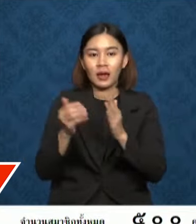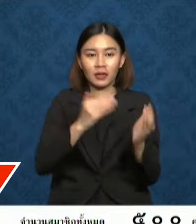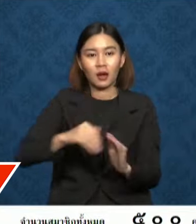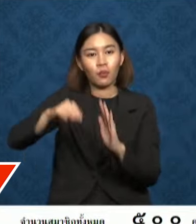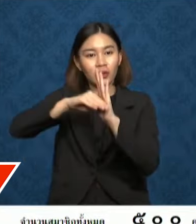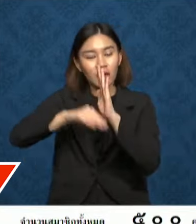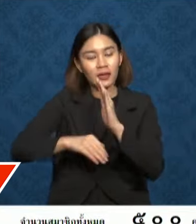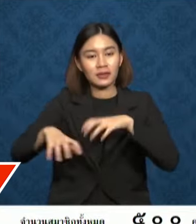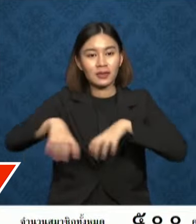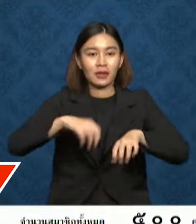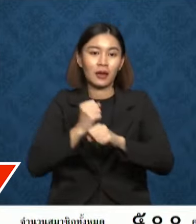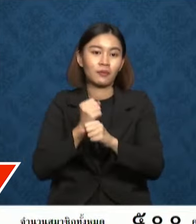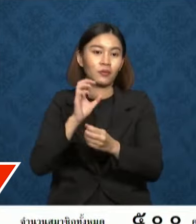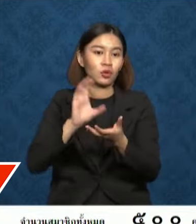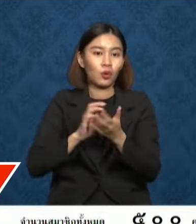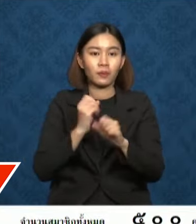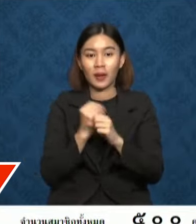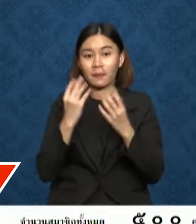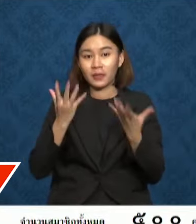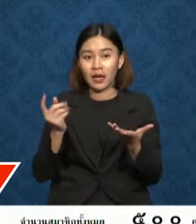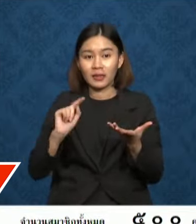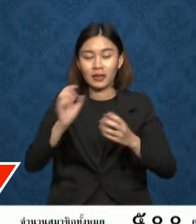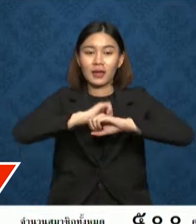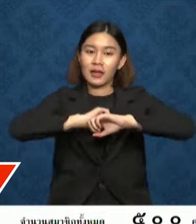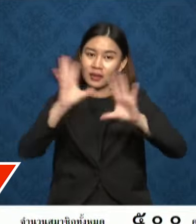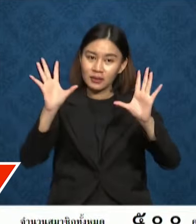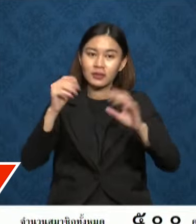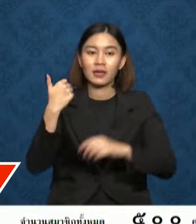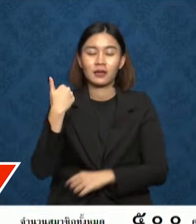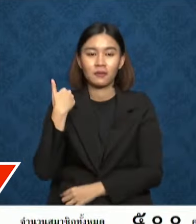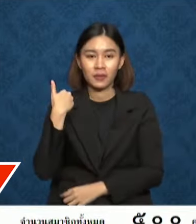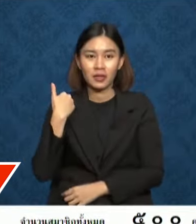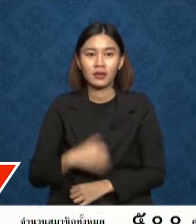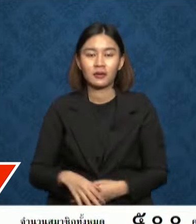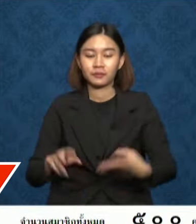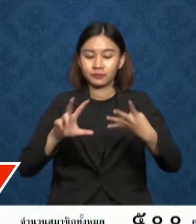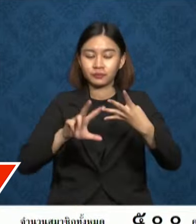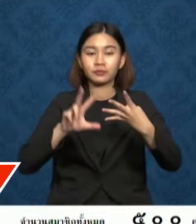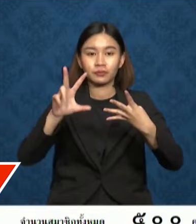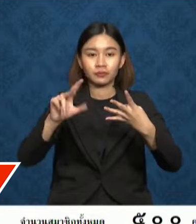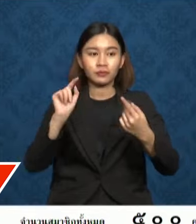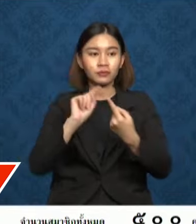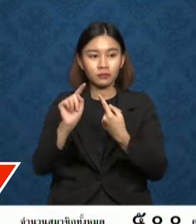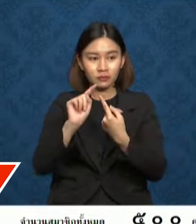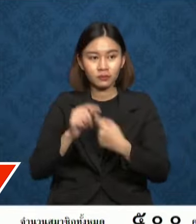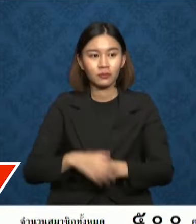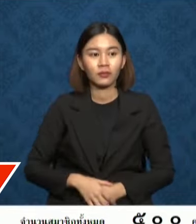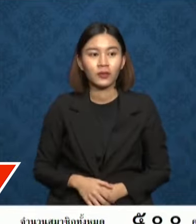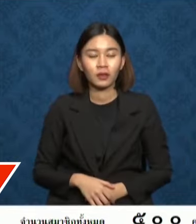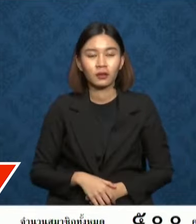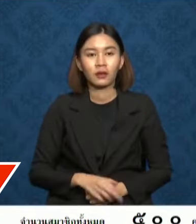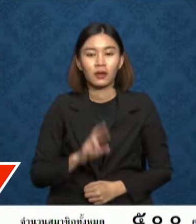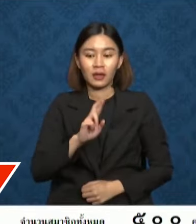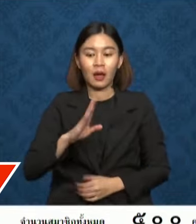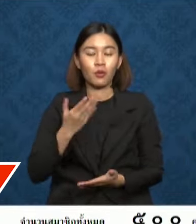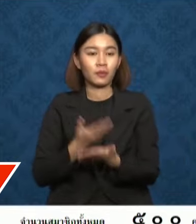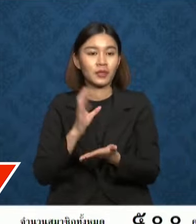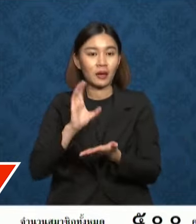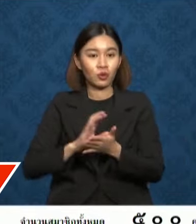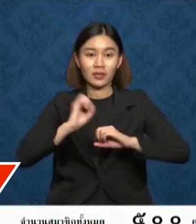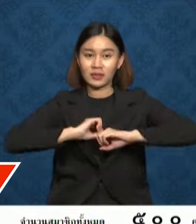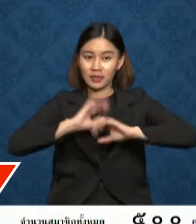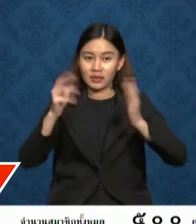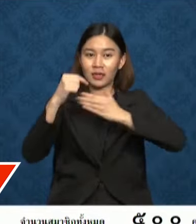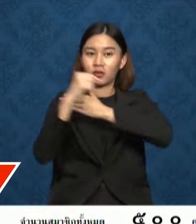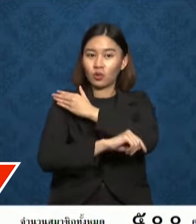การจัทำงบประมาณอย่างไรให้มคามชัดเจนในสวั้นประเดนที่ 3 ครัประเด็เรื่องของการสรางระบบงประมาณทมความ